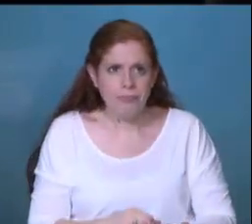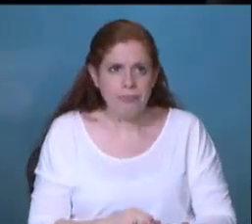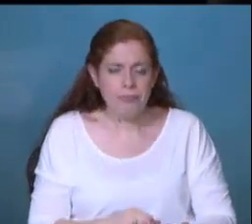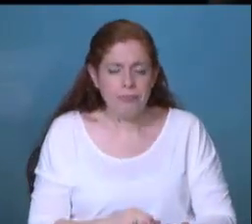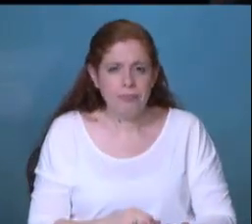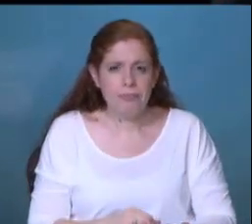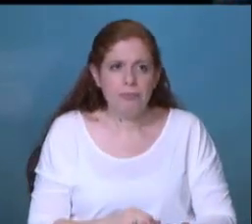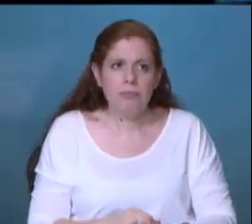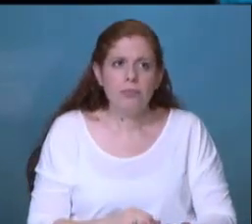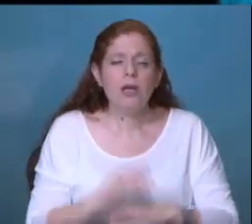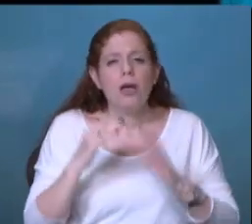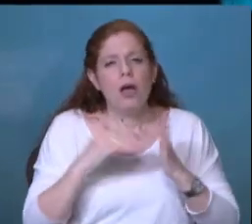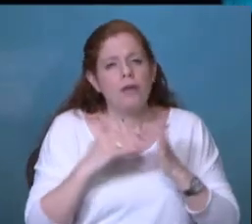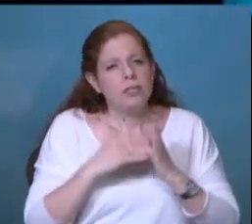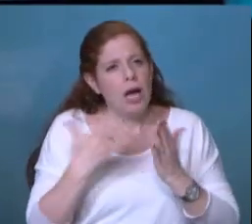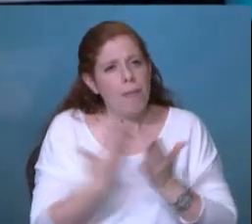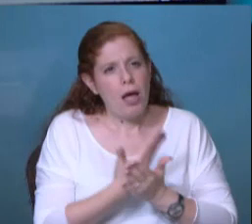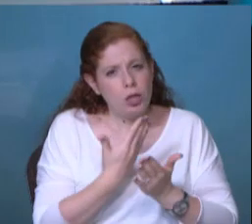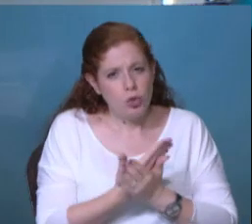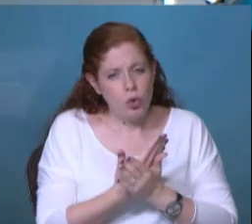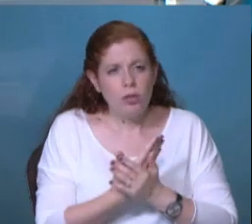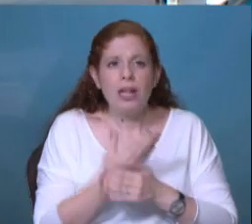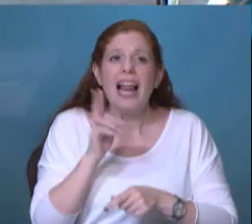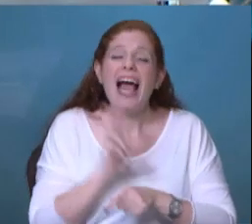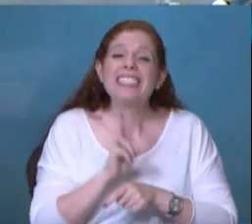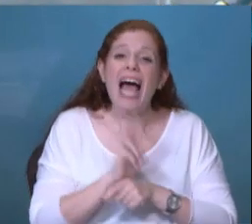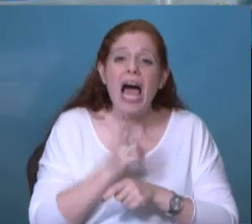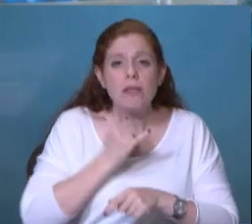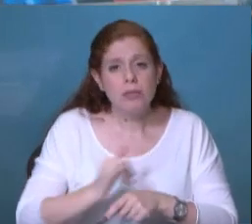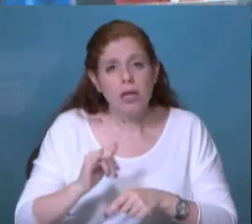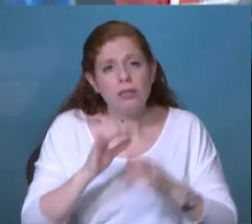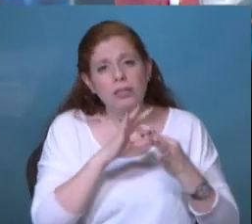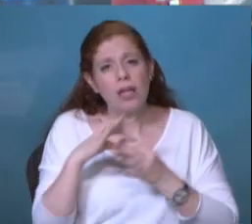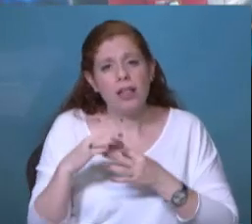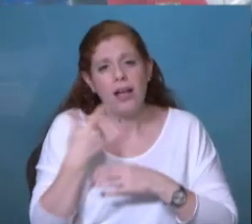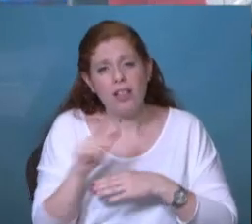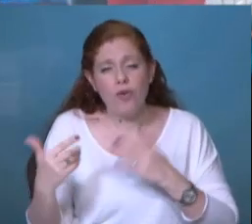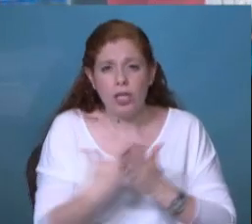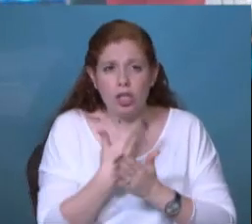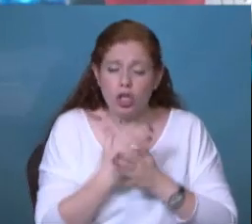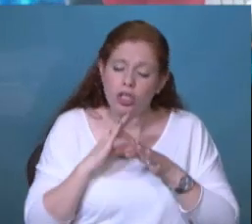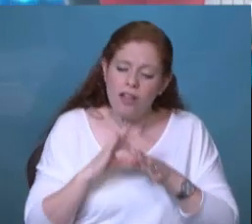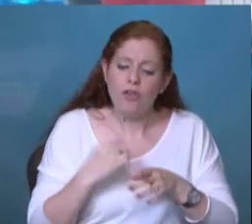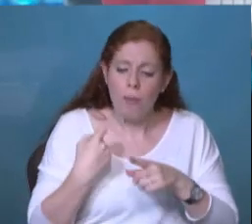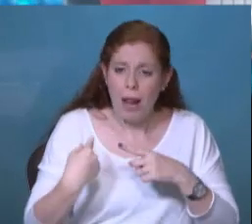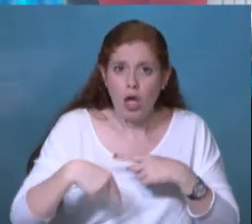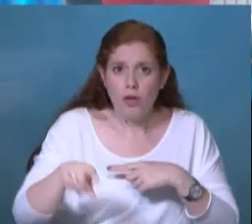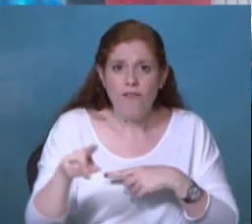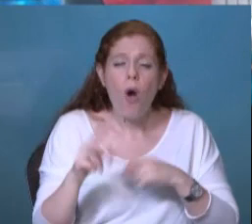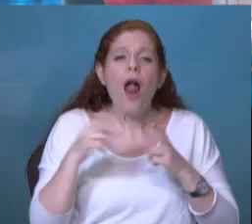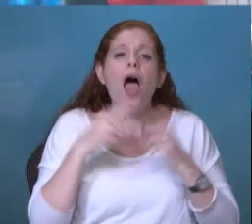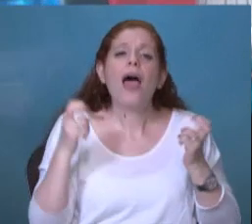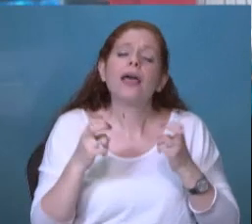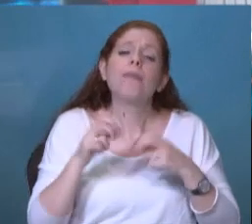עושים רגע הפסקה מהחדשות לאזהרת מסע, סדרת הכתבות החדשה שתלווה אותנו במהלך השבוע, על הערים